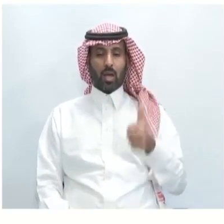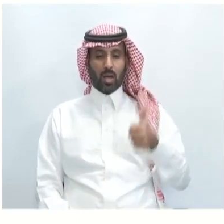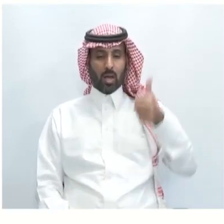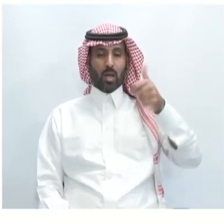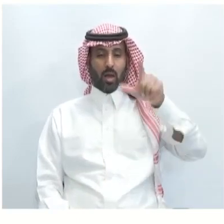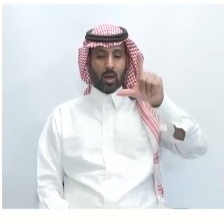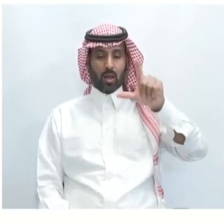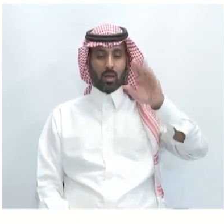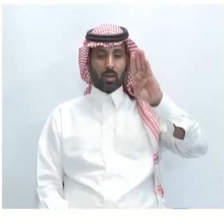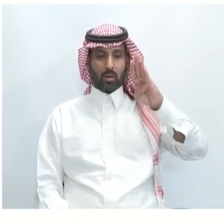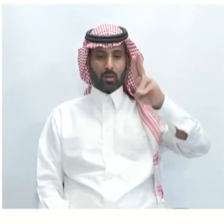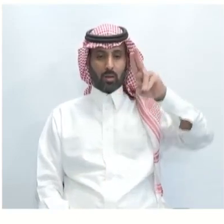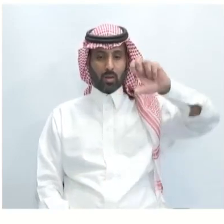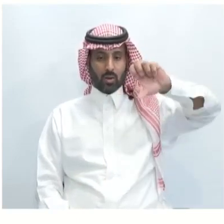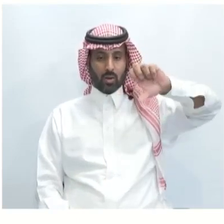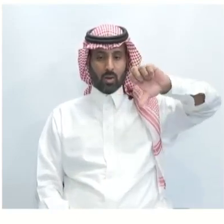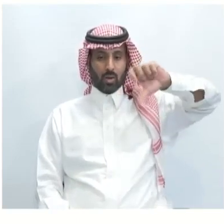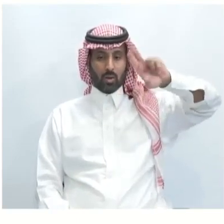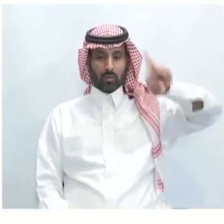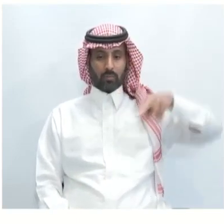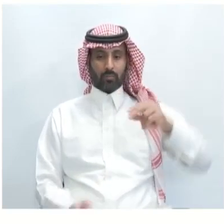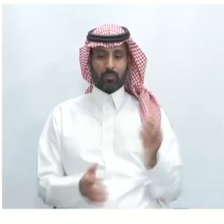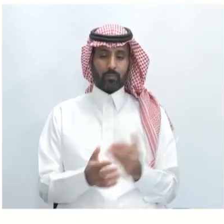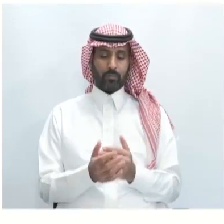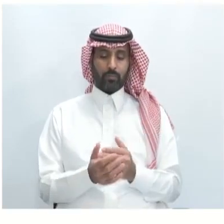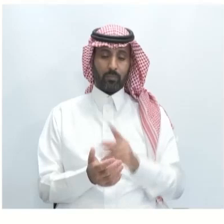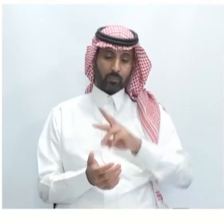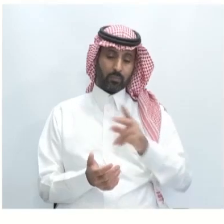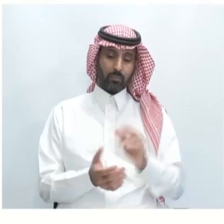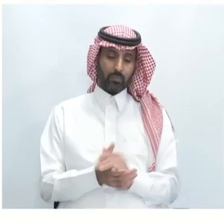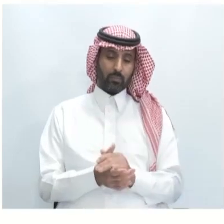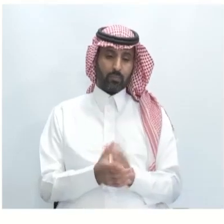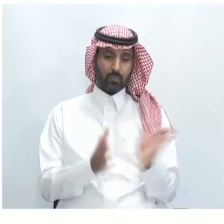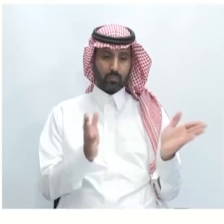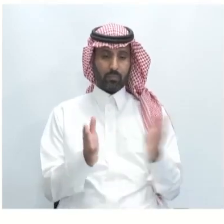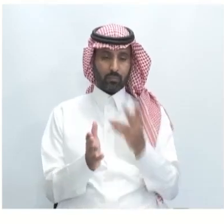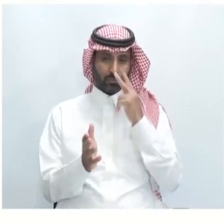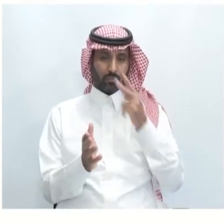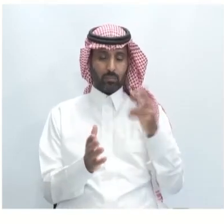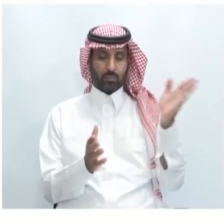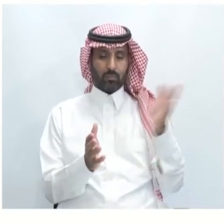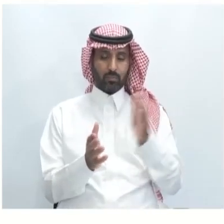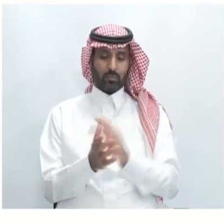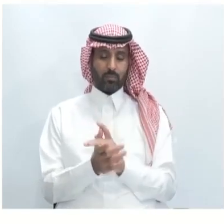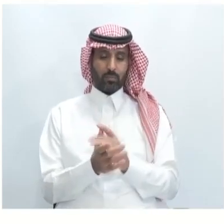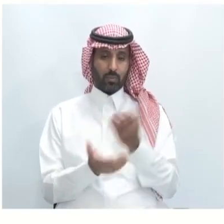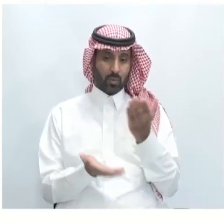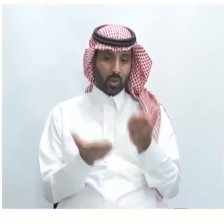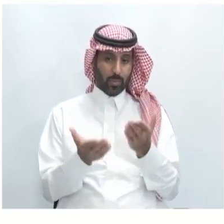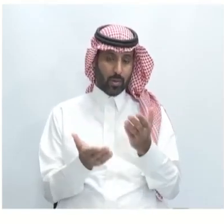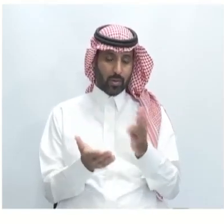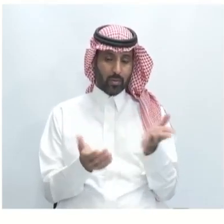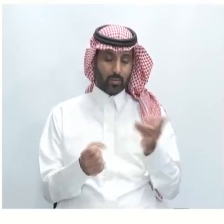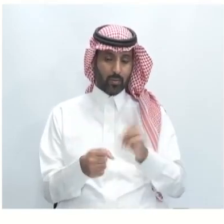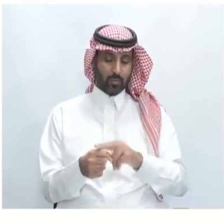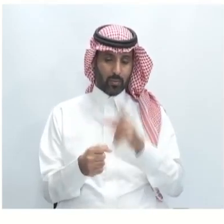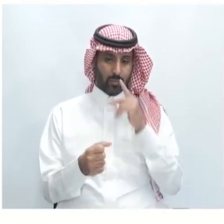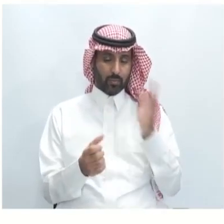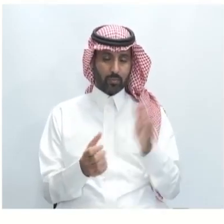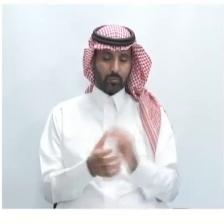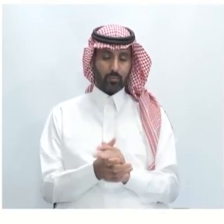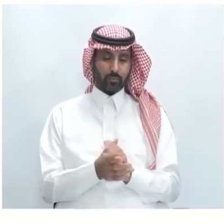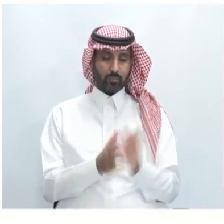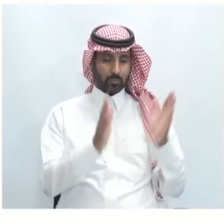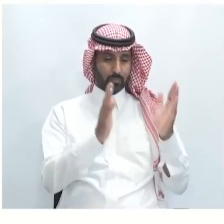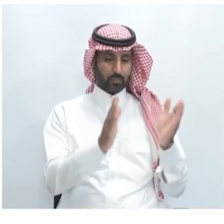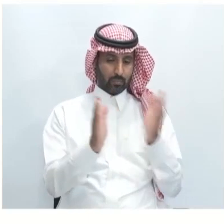احدى الذرات او مجموعات الهيدروكسيل الان انظر نقارن مره اخرى من نقارن